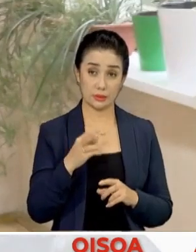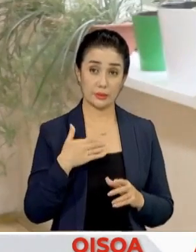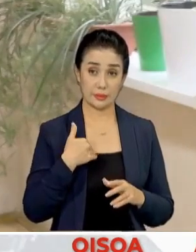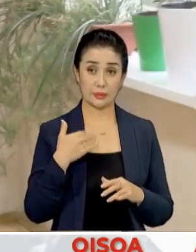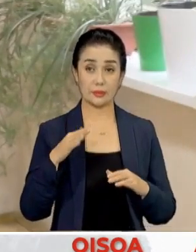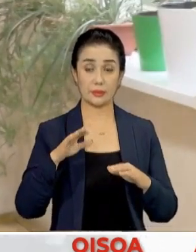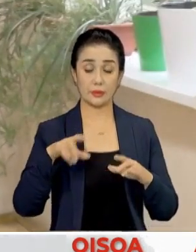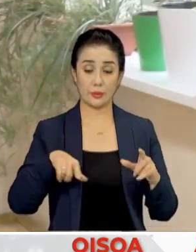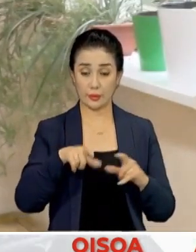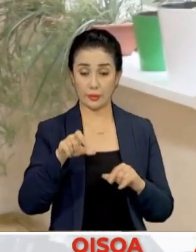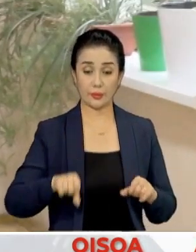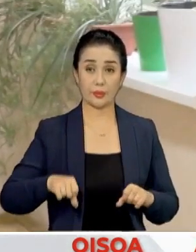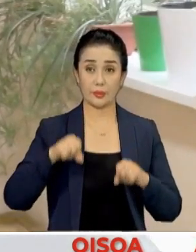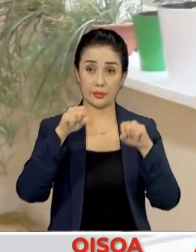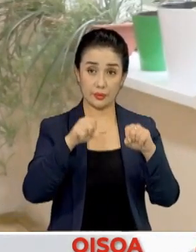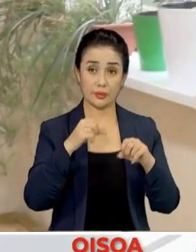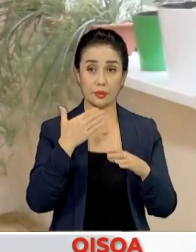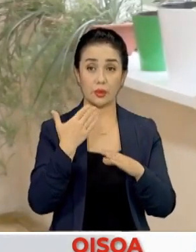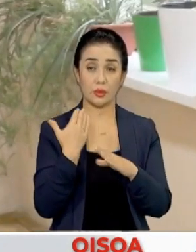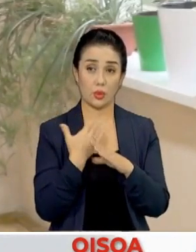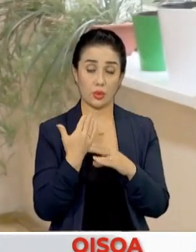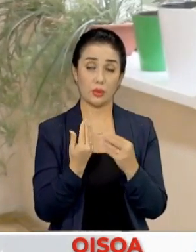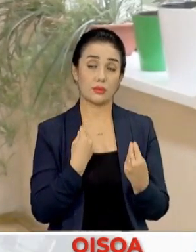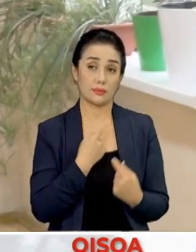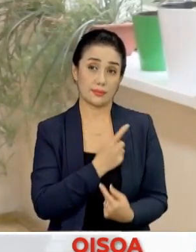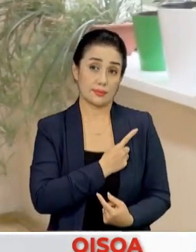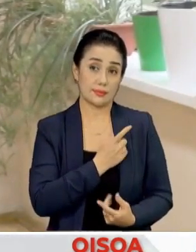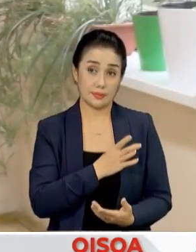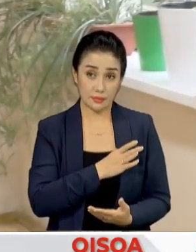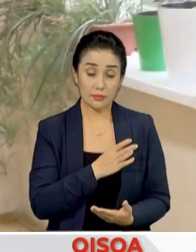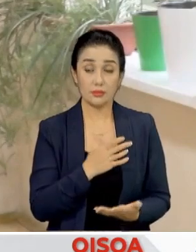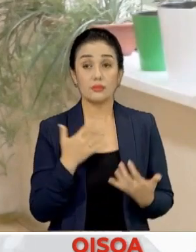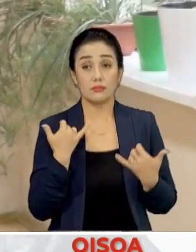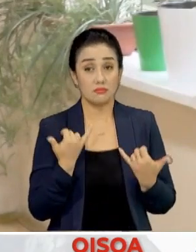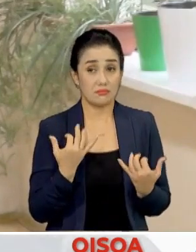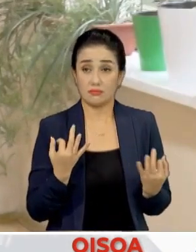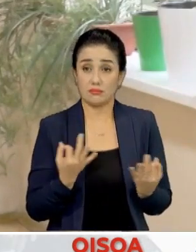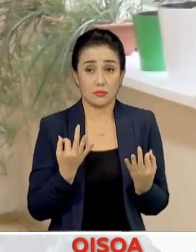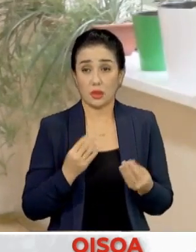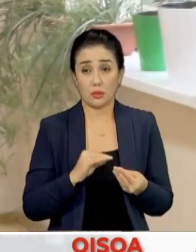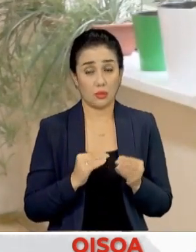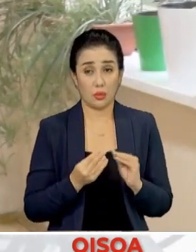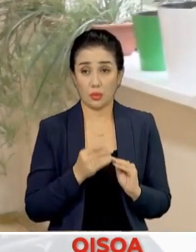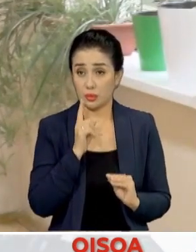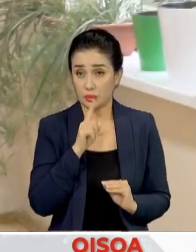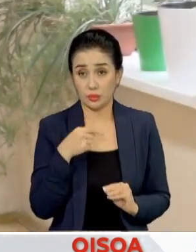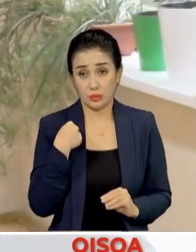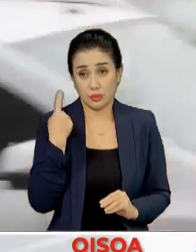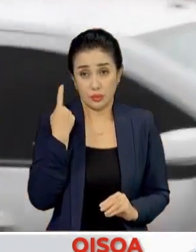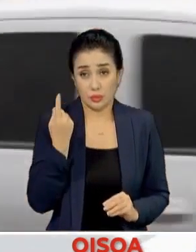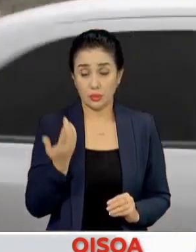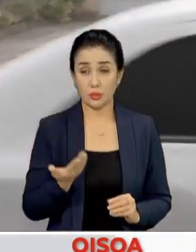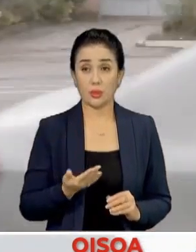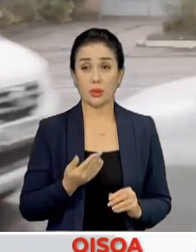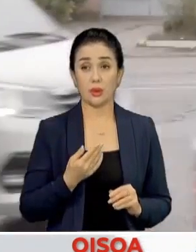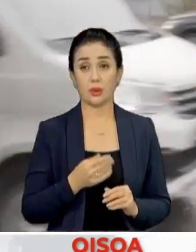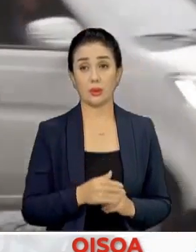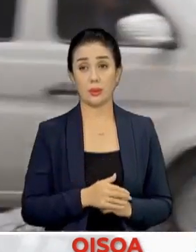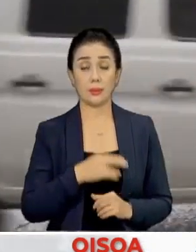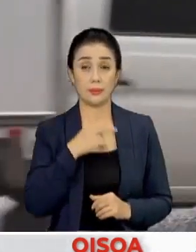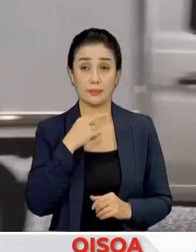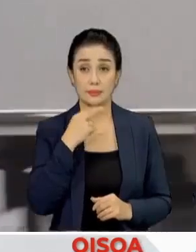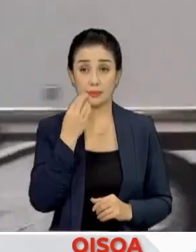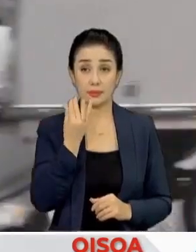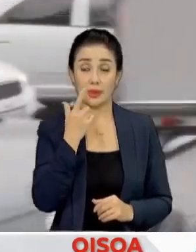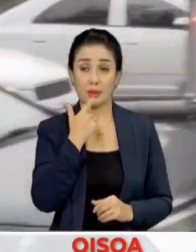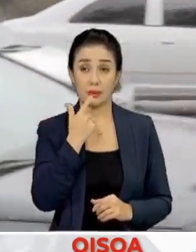bizani yo'ldan o'tishimizga yordam bersa deb kutib turardik. Endi hech qanaqa muammo tug'ilmaydi deb o'ylayman. Diqqat,